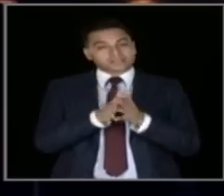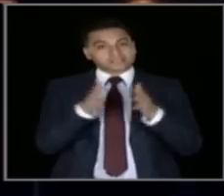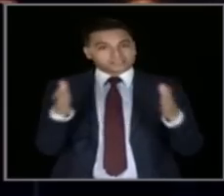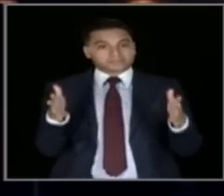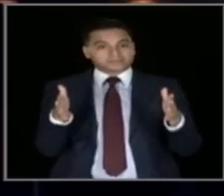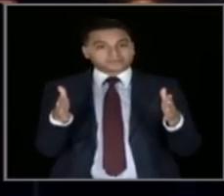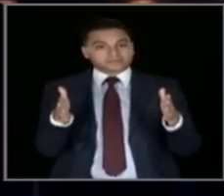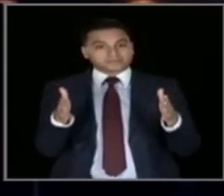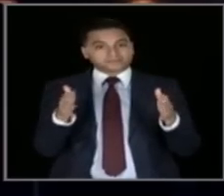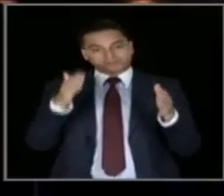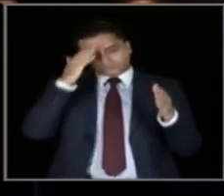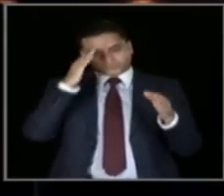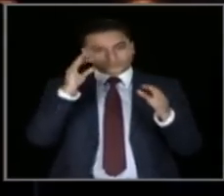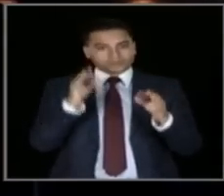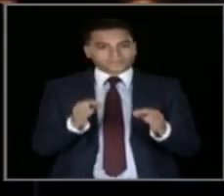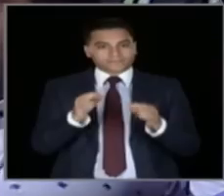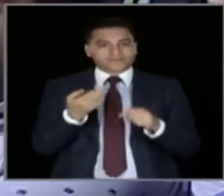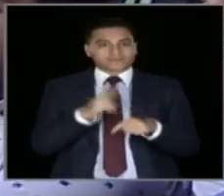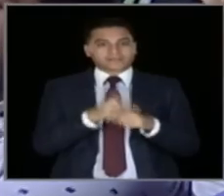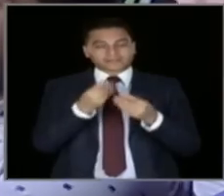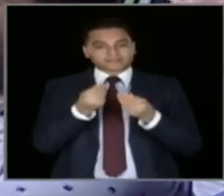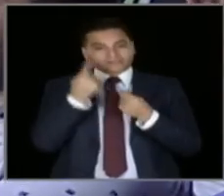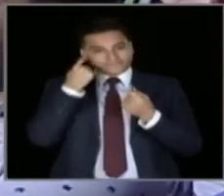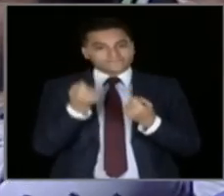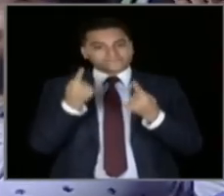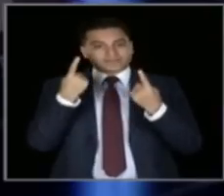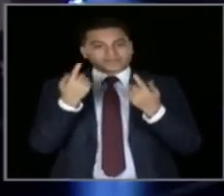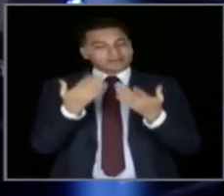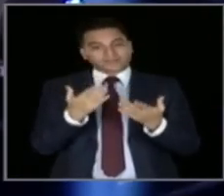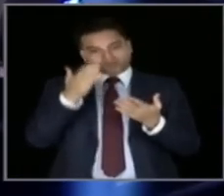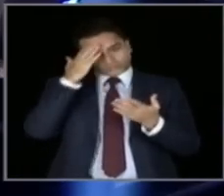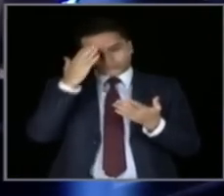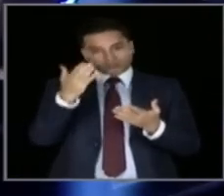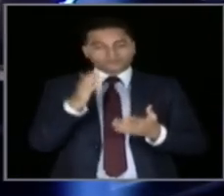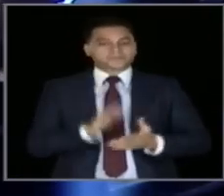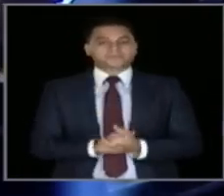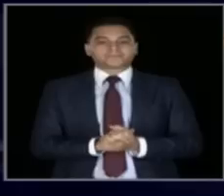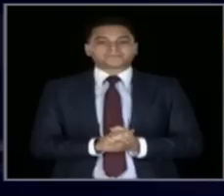تسلم ربنا يخليك حبيبي. شكرا. انت اللي الهمتيني بالفكره. اشكرك.